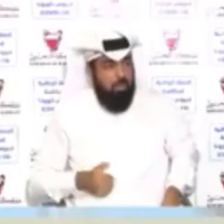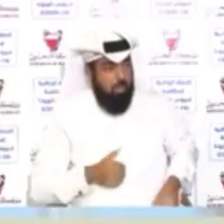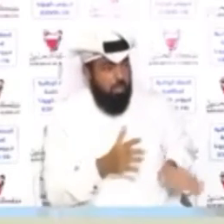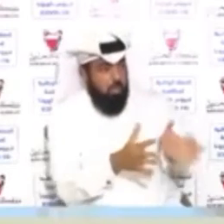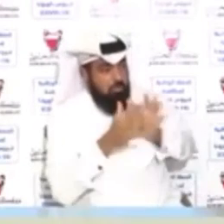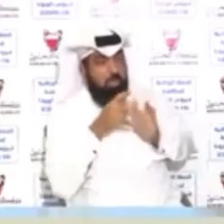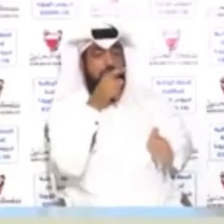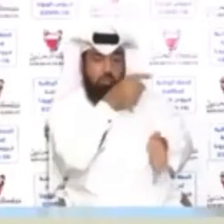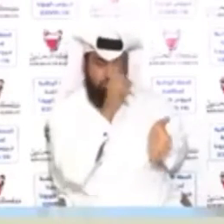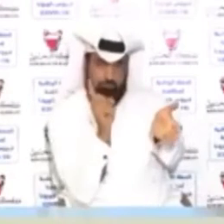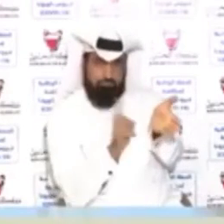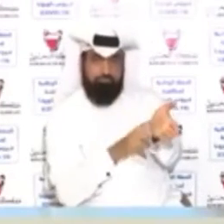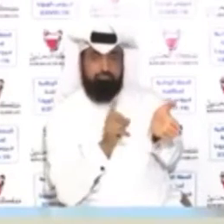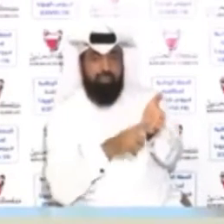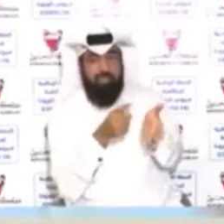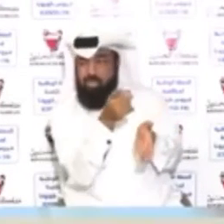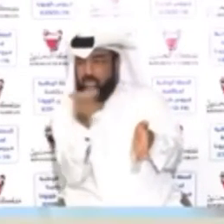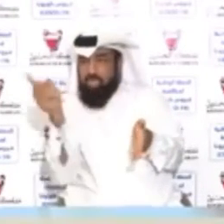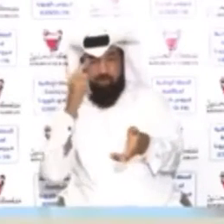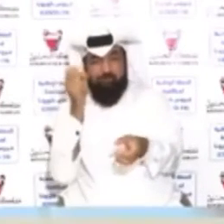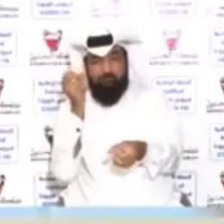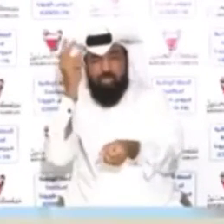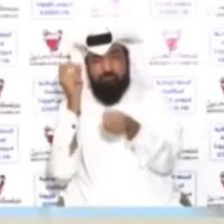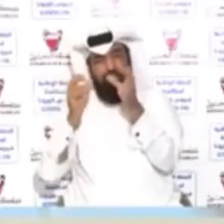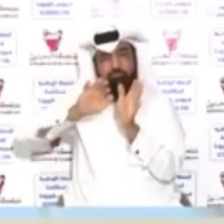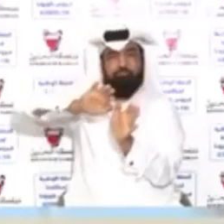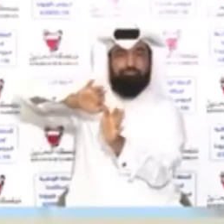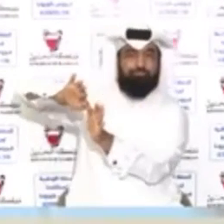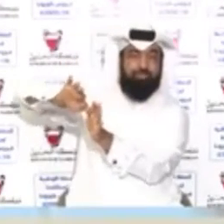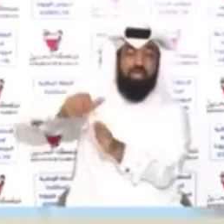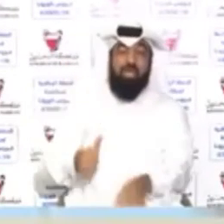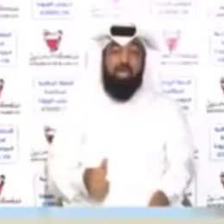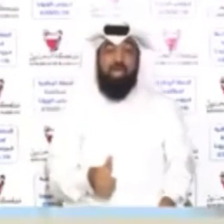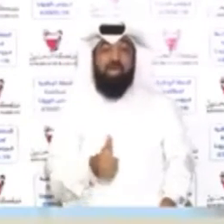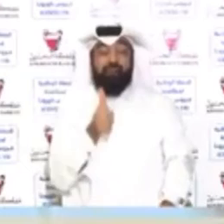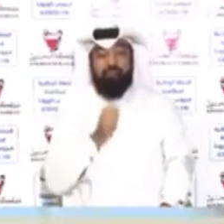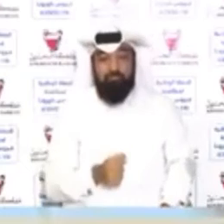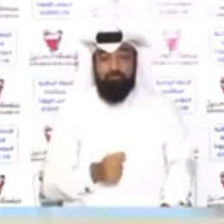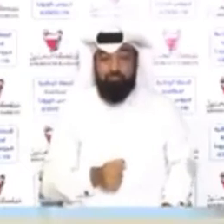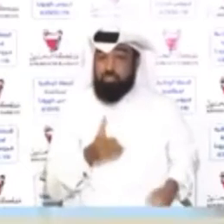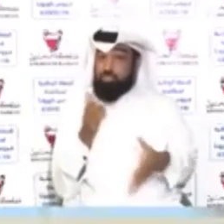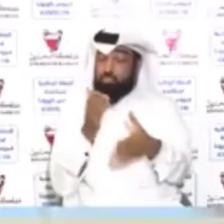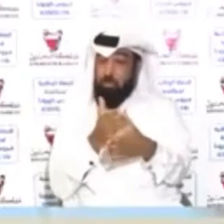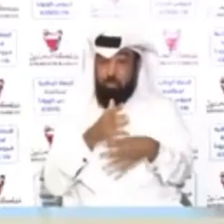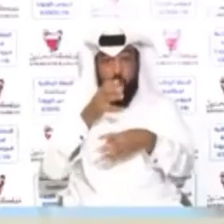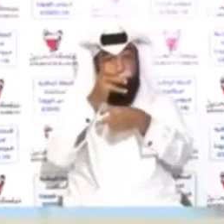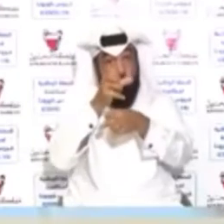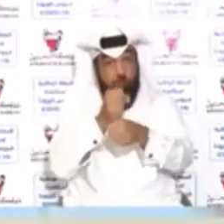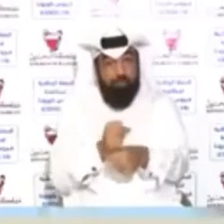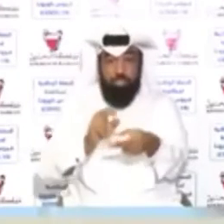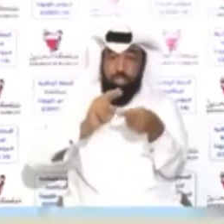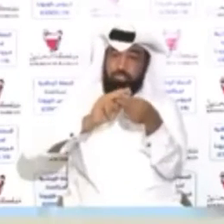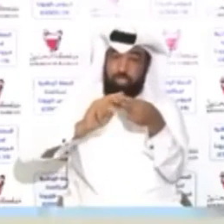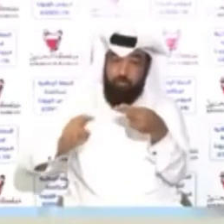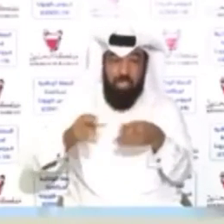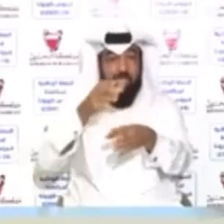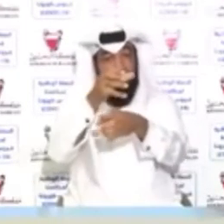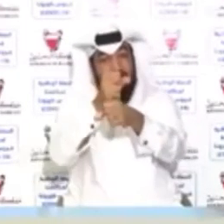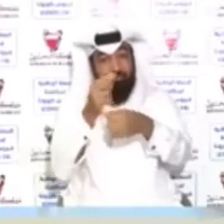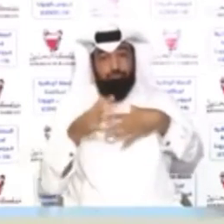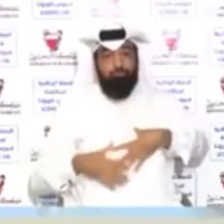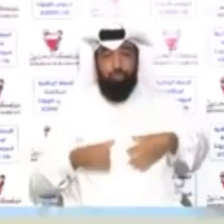الإجراءات اللي تكلمنا عنها اليوم بتكون هي كفيلة بالحفاظ على أمكم وسلامتكم، وخصوصا